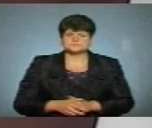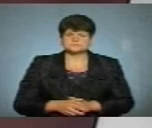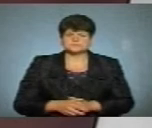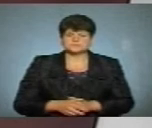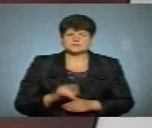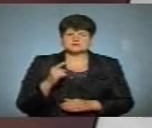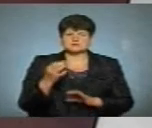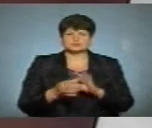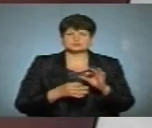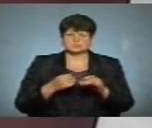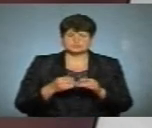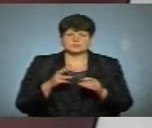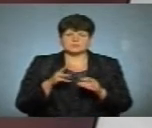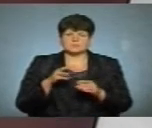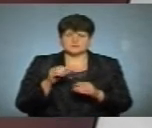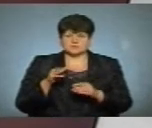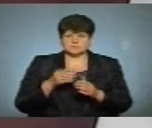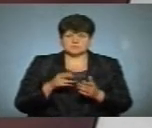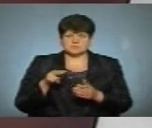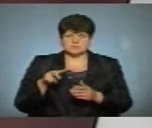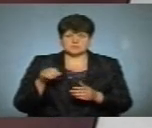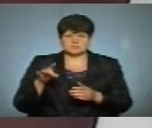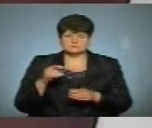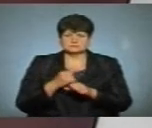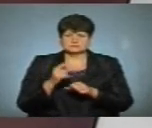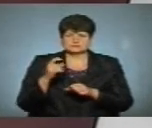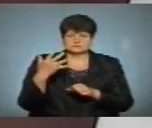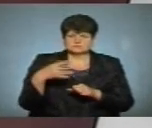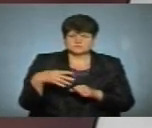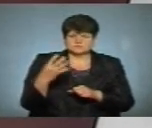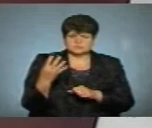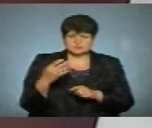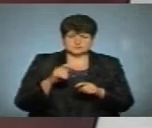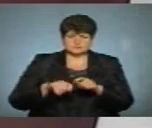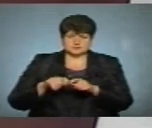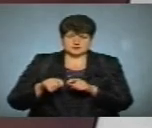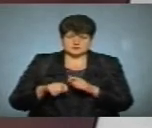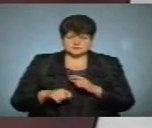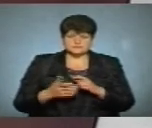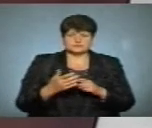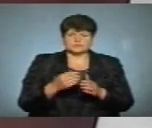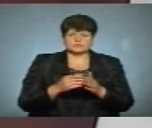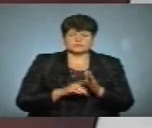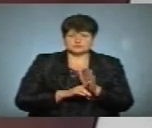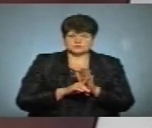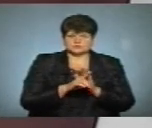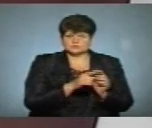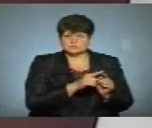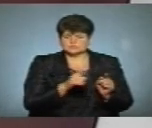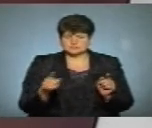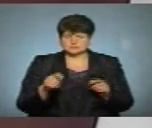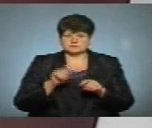За добу методом полімеразної ланцюгової реакції зробили 154 тести, каже Володимир Паничев. Від початку пандемії